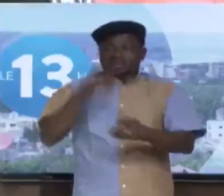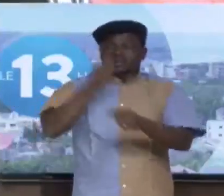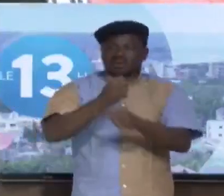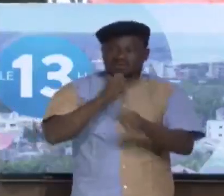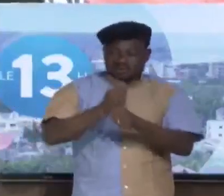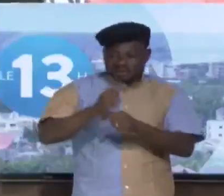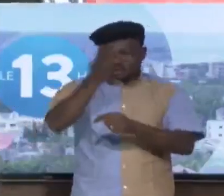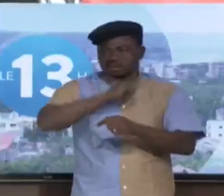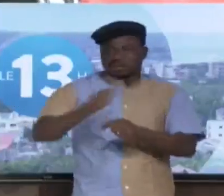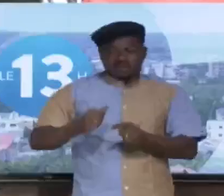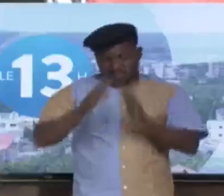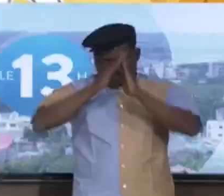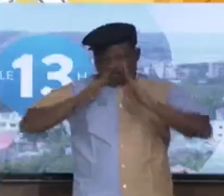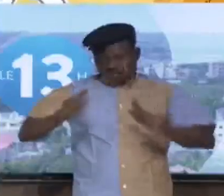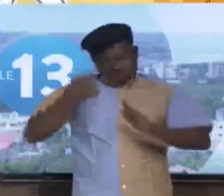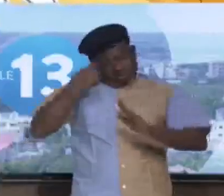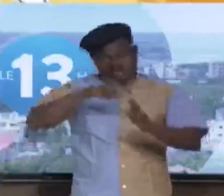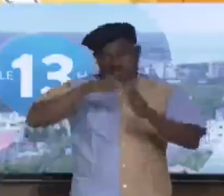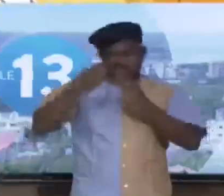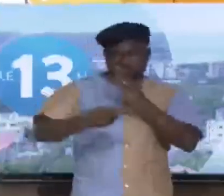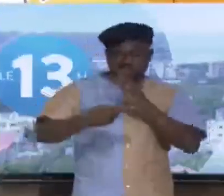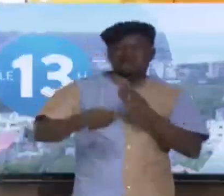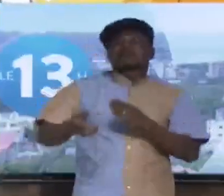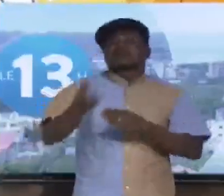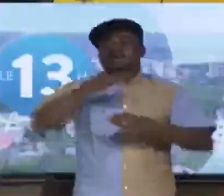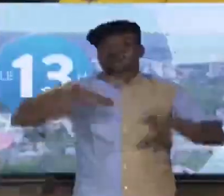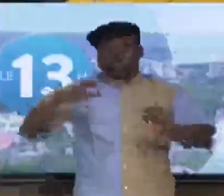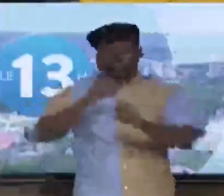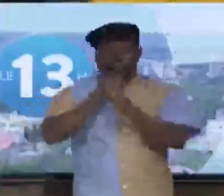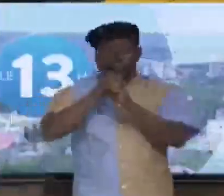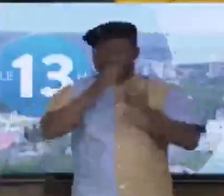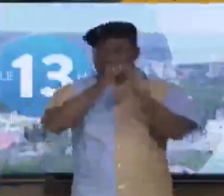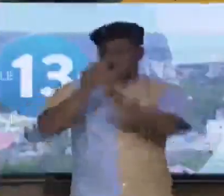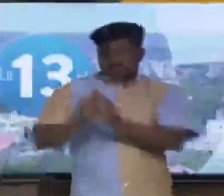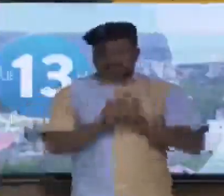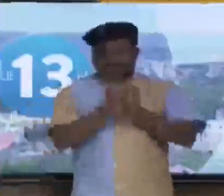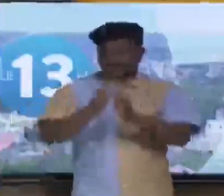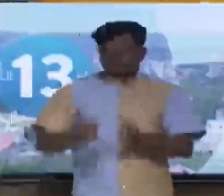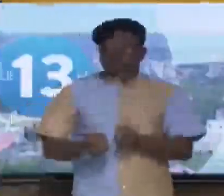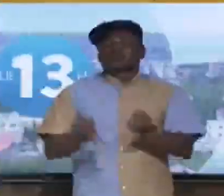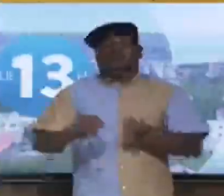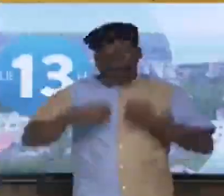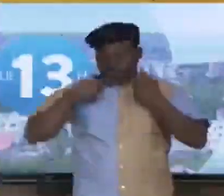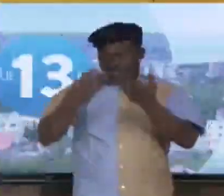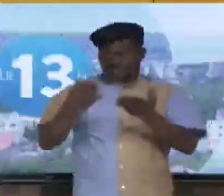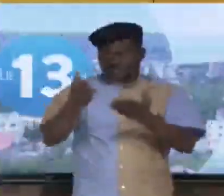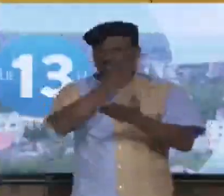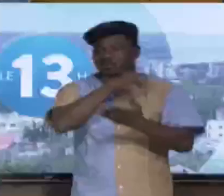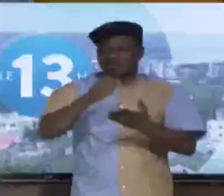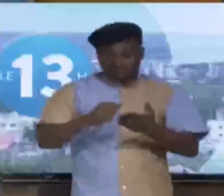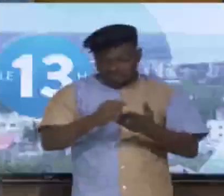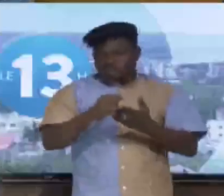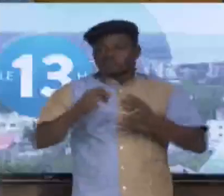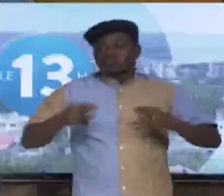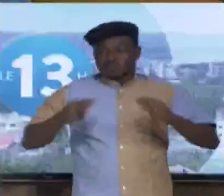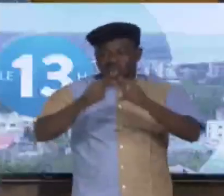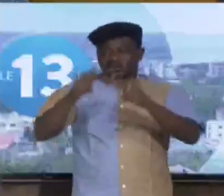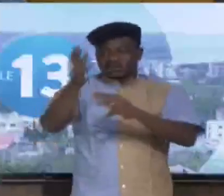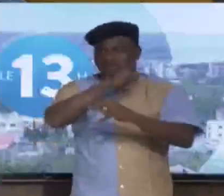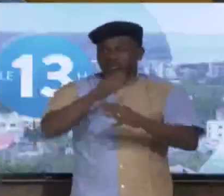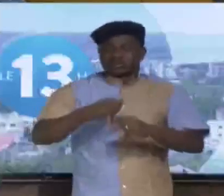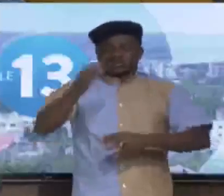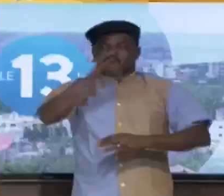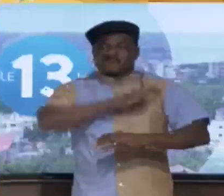institutions pour les résultats obtenus dans ce cadre. L'ensemble des dons mobilisés sont mis au profit des ministères en charge de la défense nationale et de